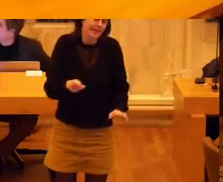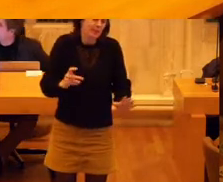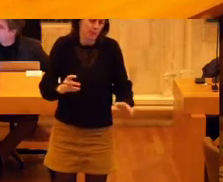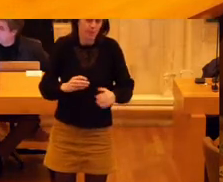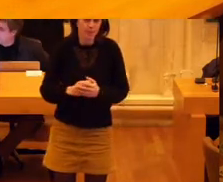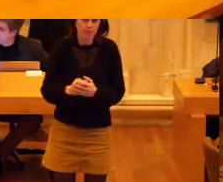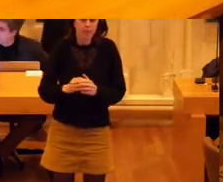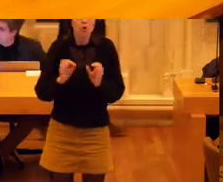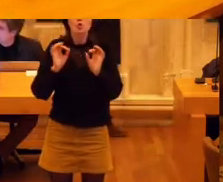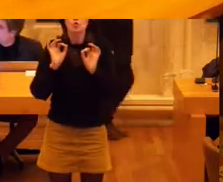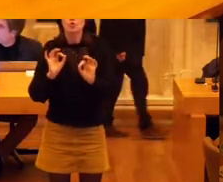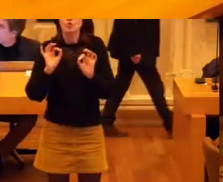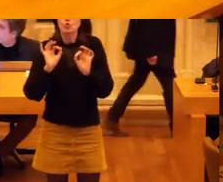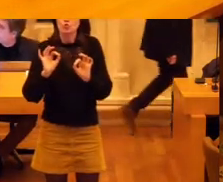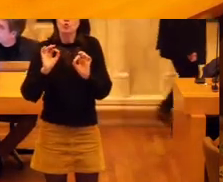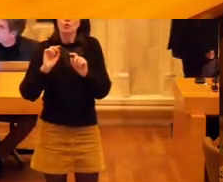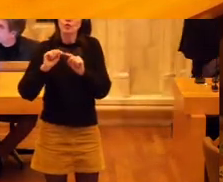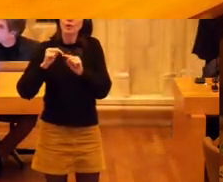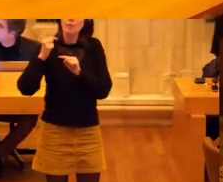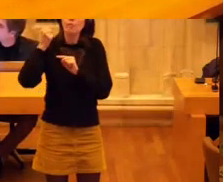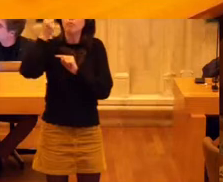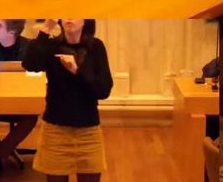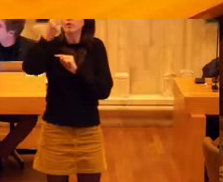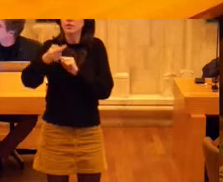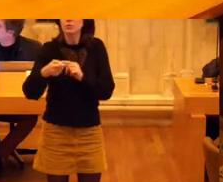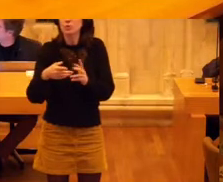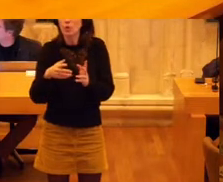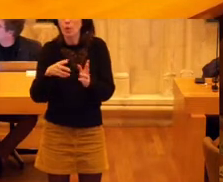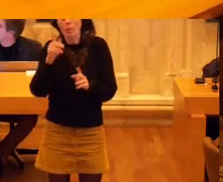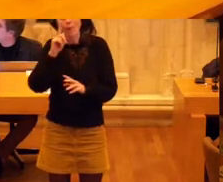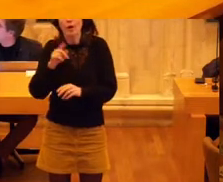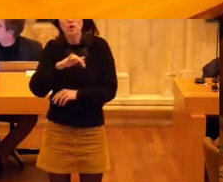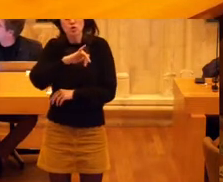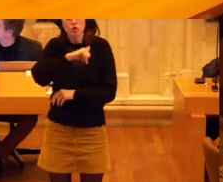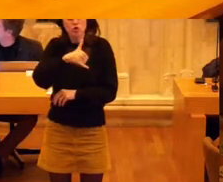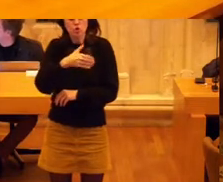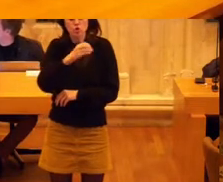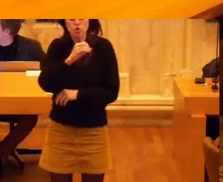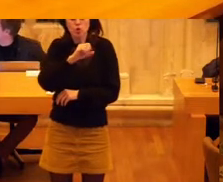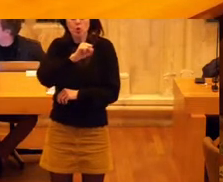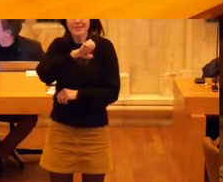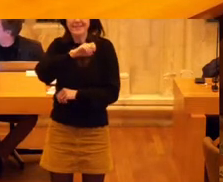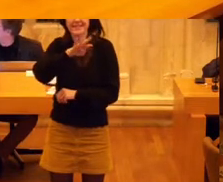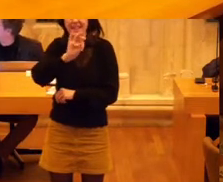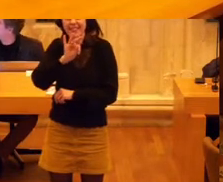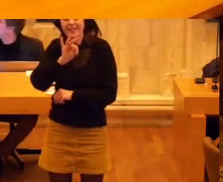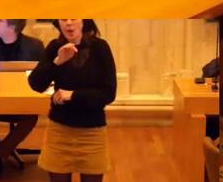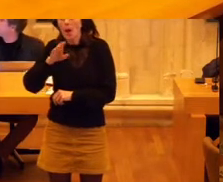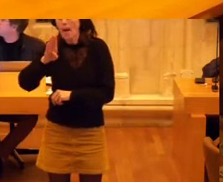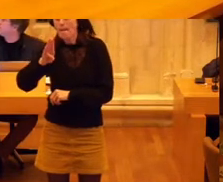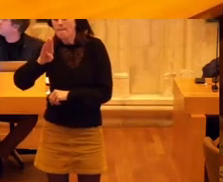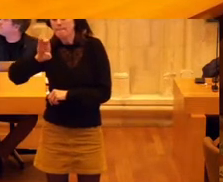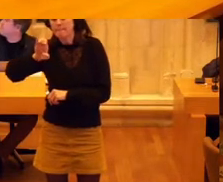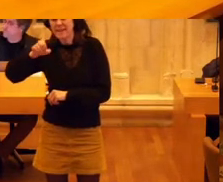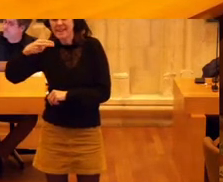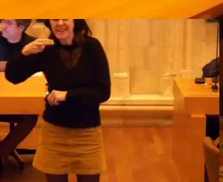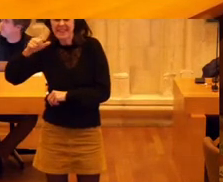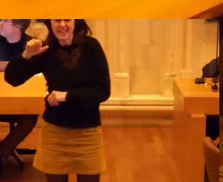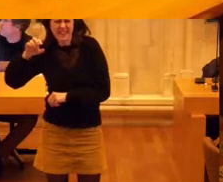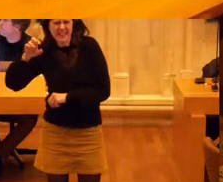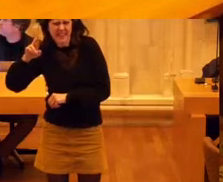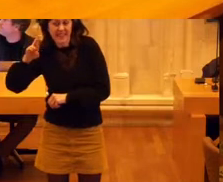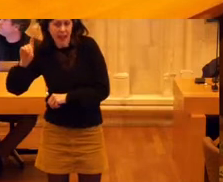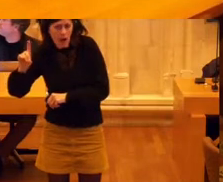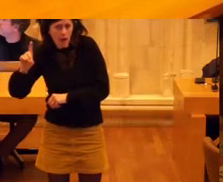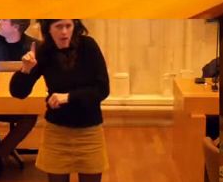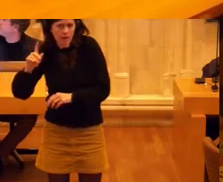dans une prochaine occasion, on suggère le nom de Josette Bénard pour un futur parc ou une future esplanade. Nous y pensons, mais pour un lieu